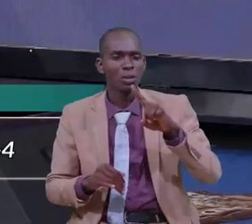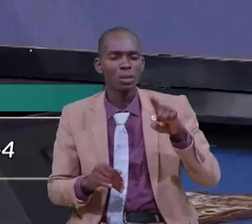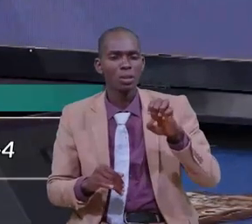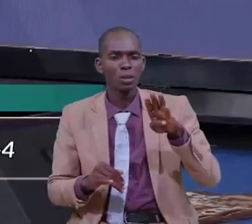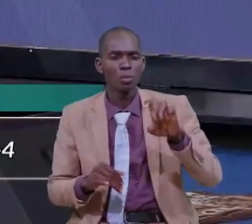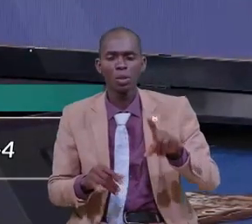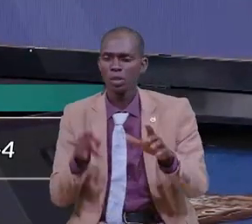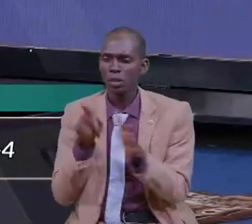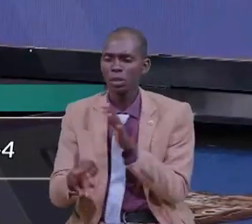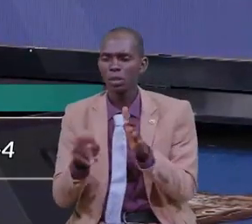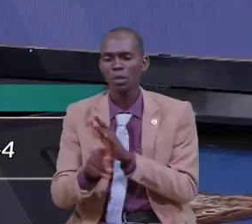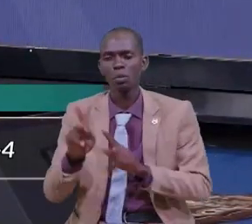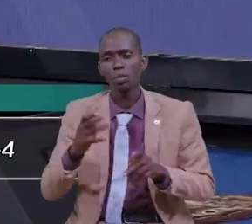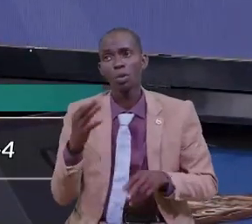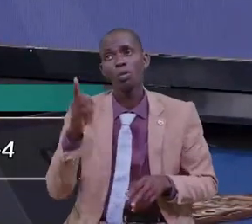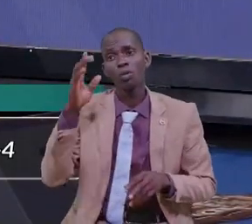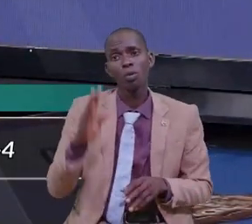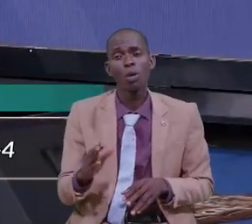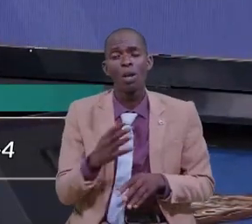Abdias a caché 100